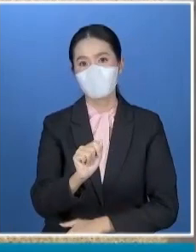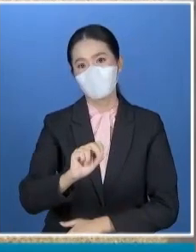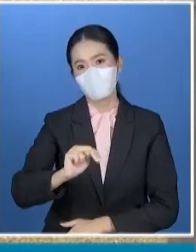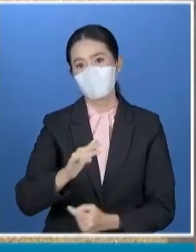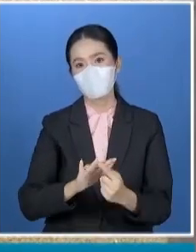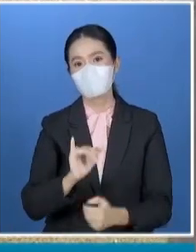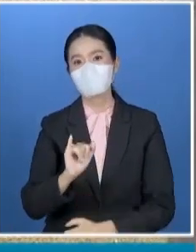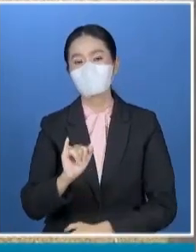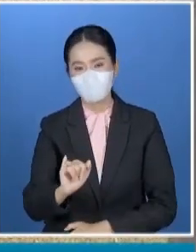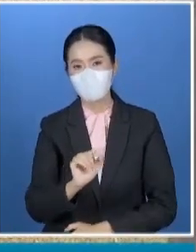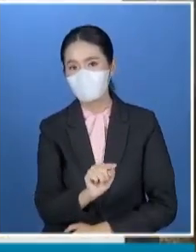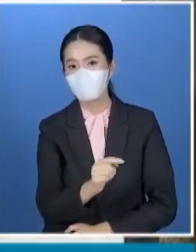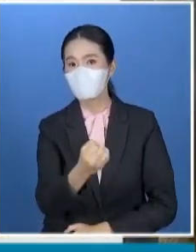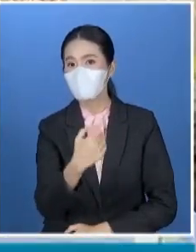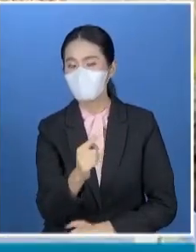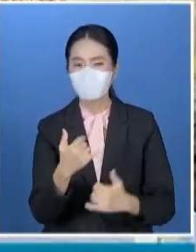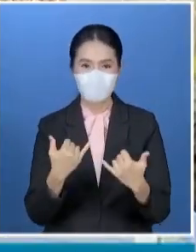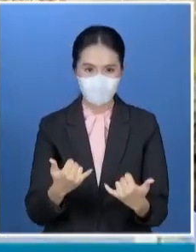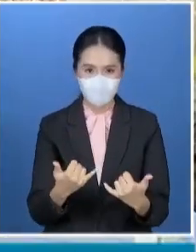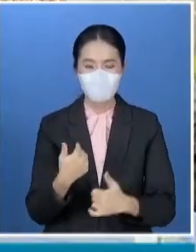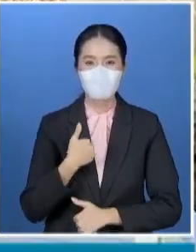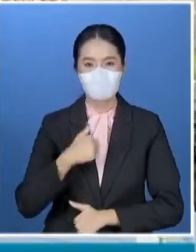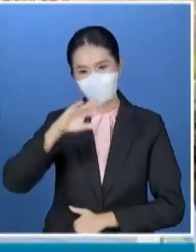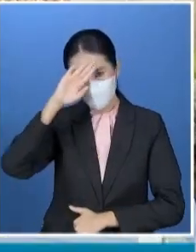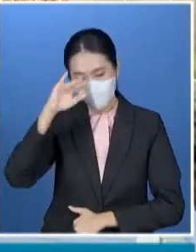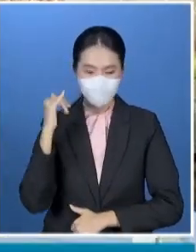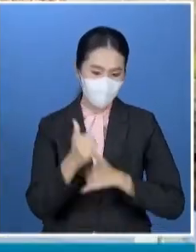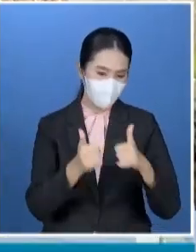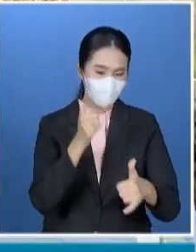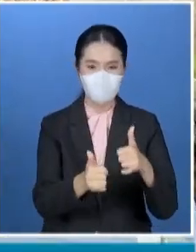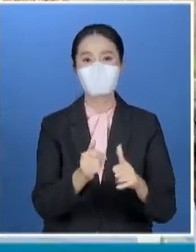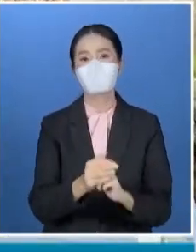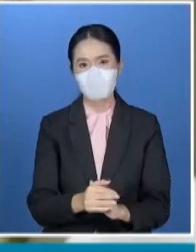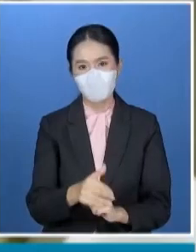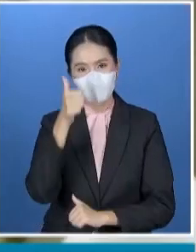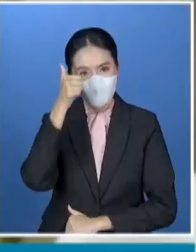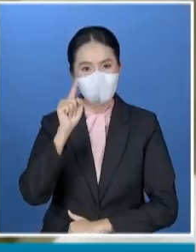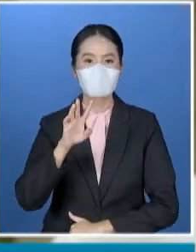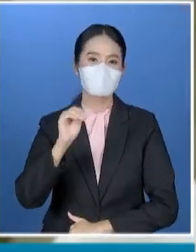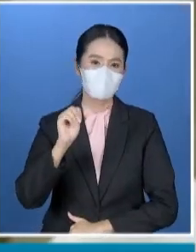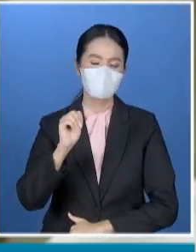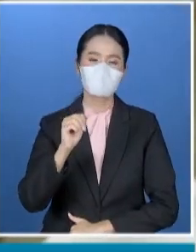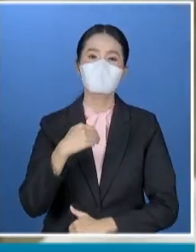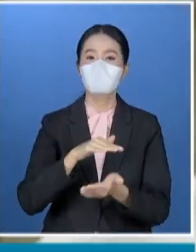สาวกัลยาลิขิตสารวิทย์ก็บอกว่าสถานการณ์ตอนนี้มีผู้ป่วยเข้ามาอย่างที่บอกไปเนี่ยวันละ